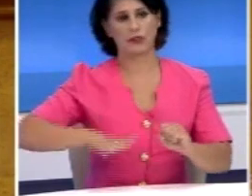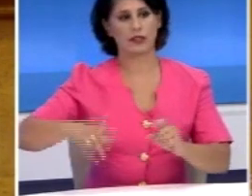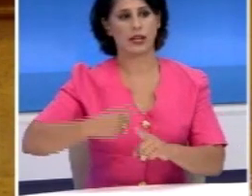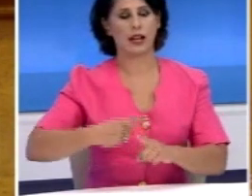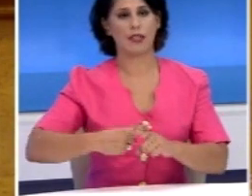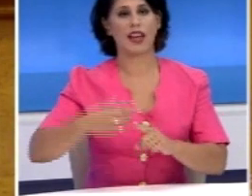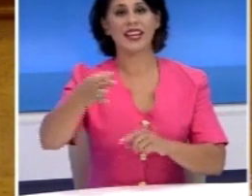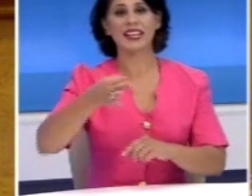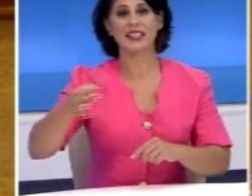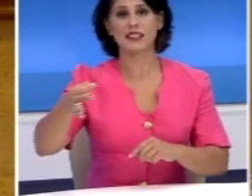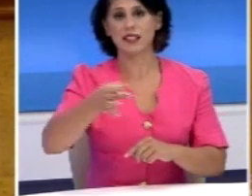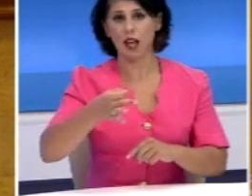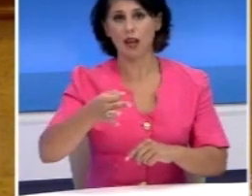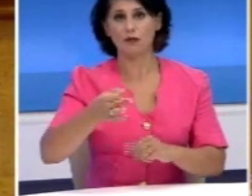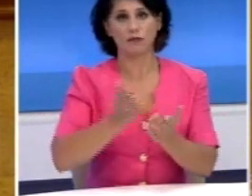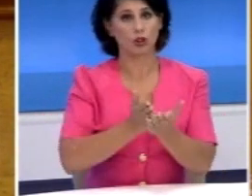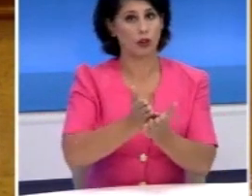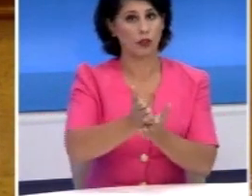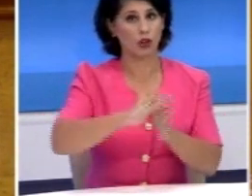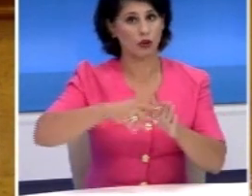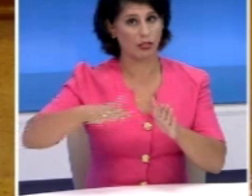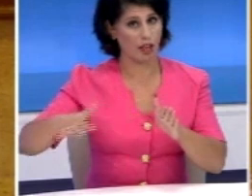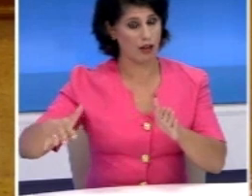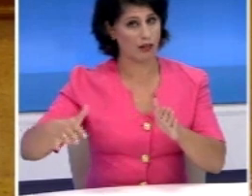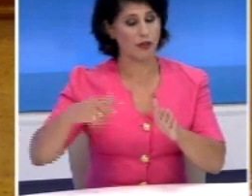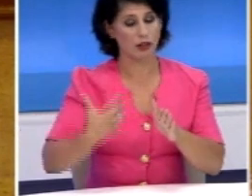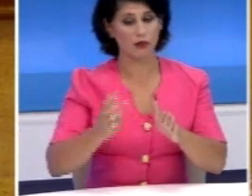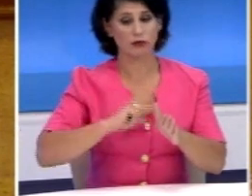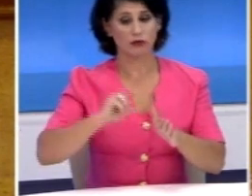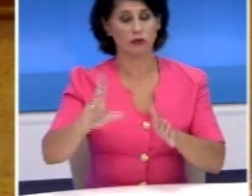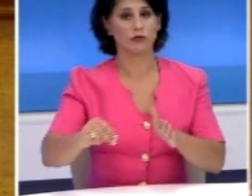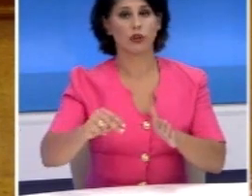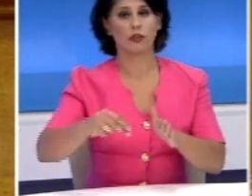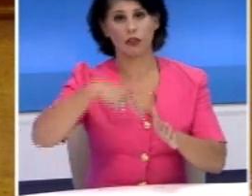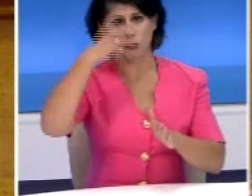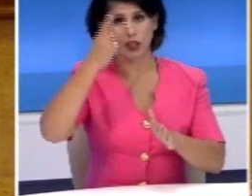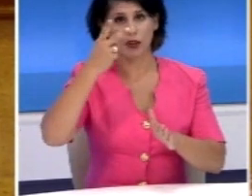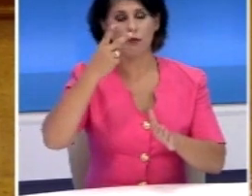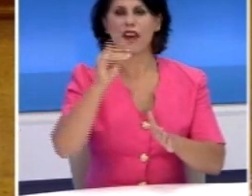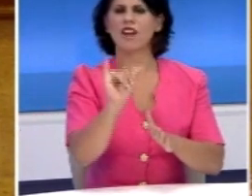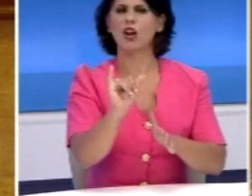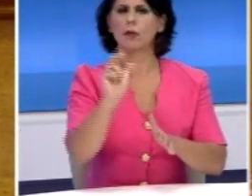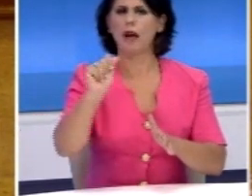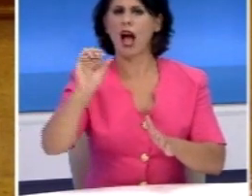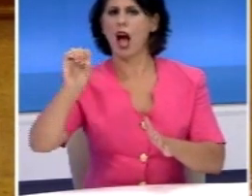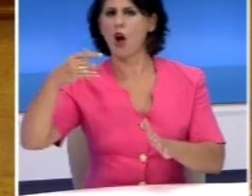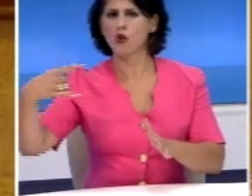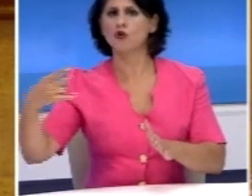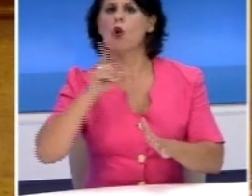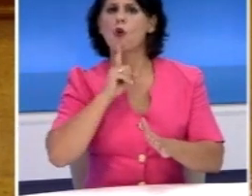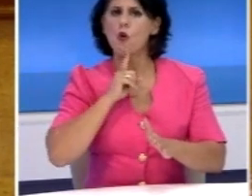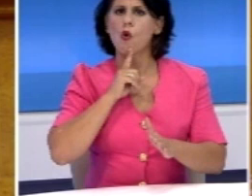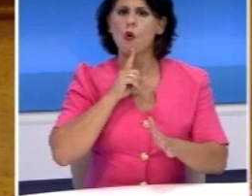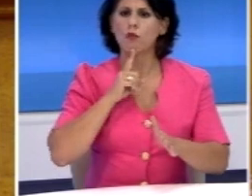Τα νησιά, με βάση το δίκαιο της θάλασσας, έχουν το ίδιο δικαίωμα σε υφαλοκρηπίδα και ΑΟΣ, όπως και η υπηρετική